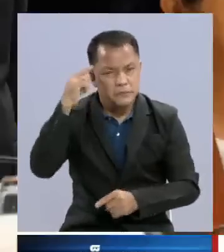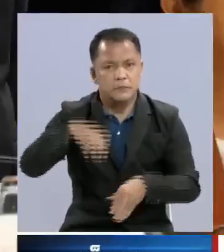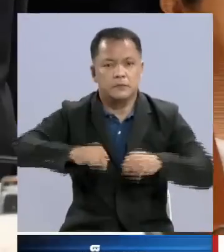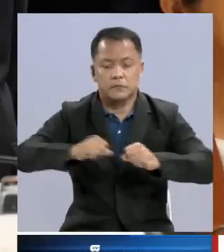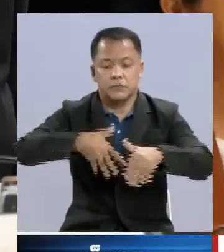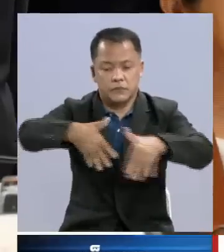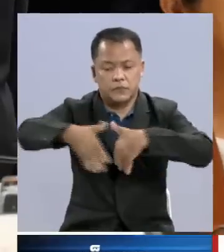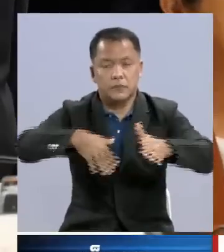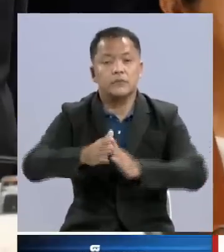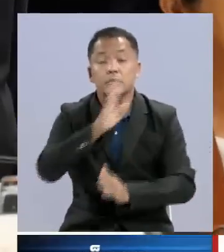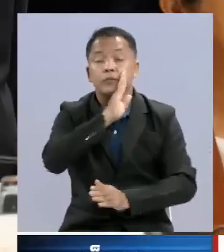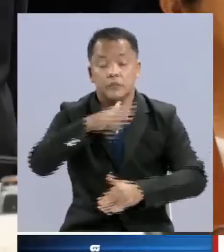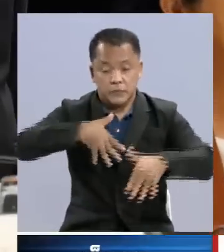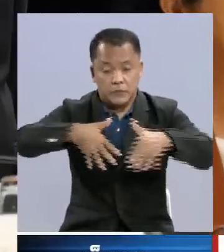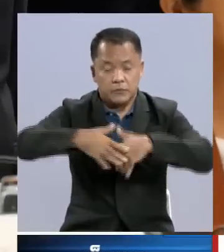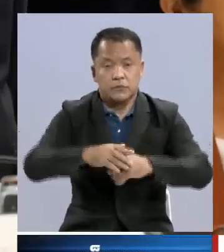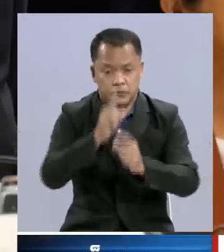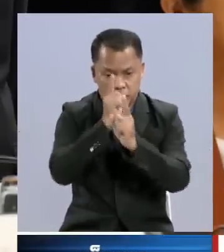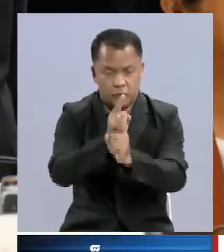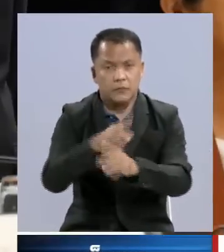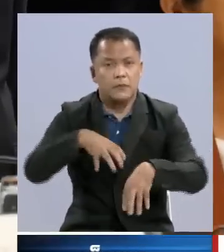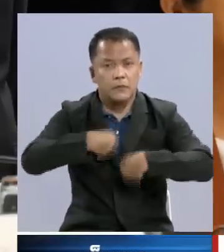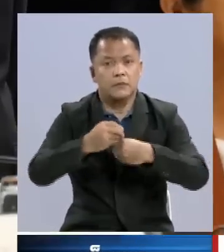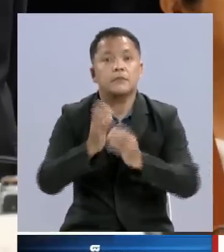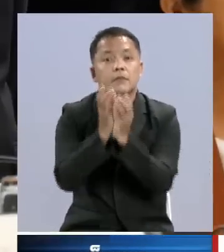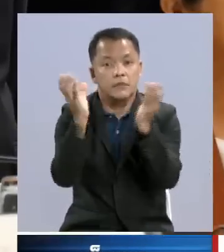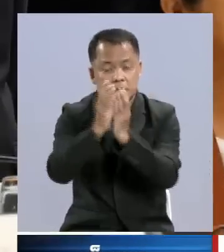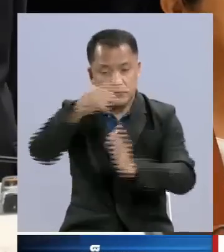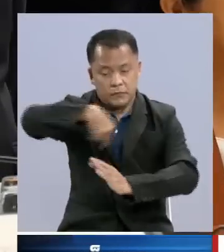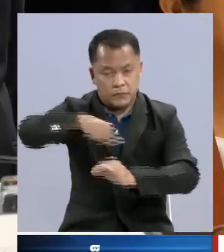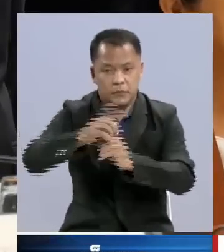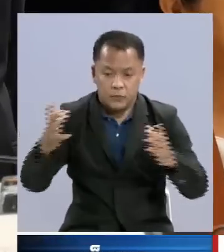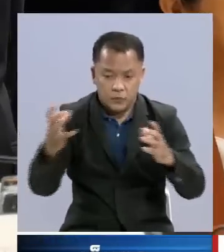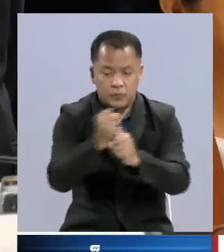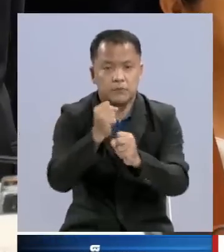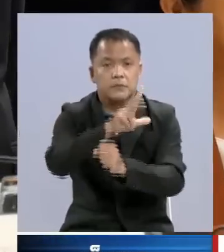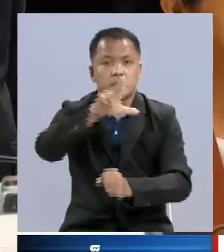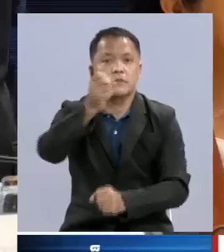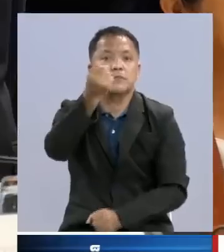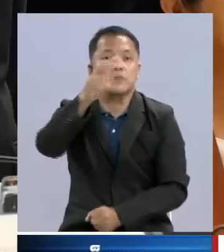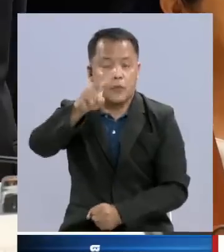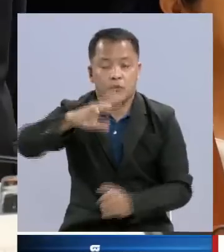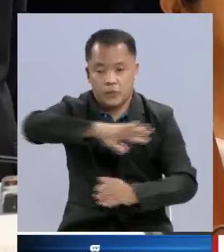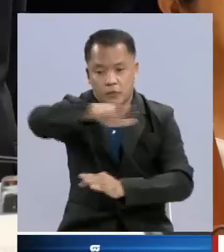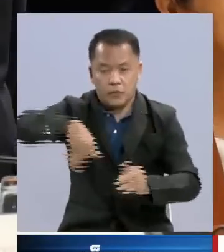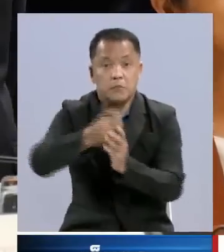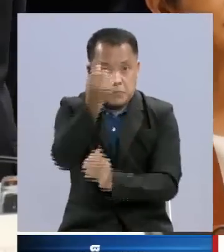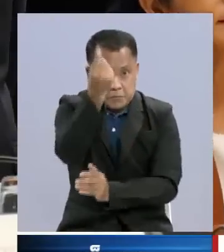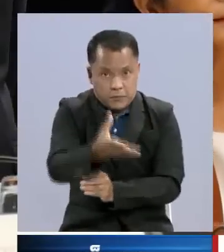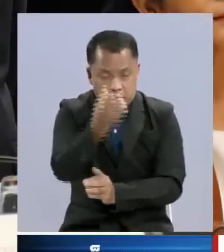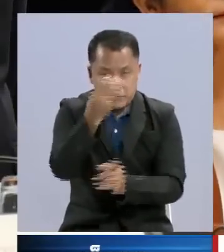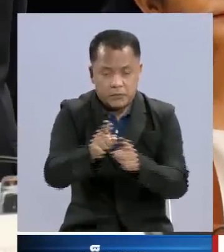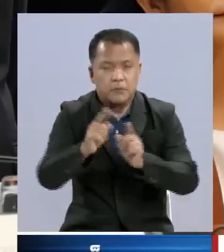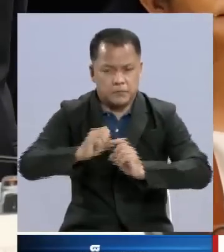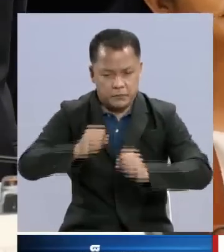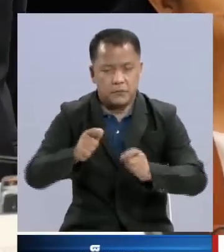ประชาชนเมื่อประชาชนแสดงเจตจำนงให้ฝ่ายประชาธิปไตยรวมเสียงได้312เสียงซึ่งเป็นเสียงข้างมากก็ต้